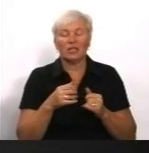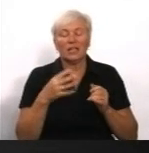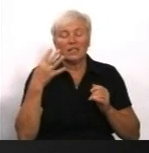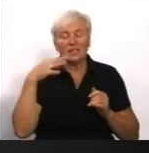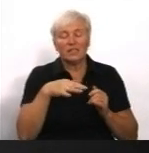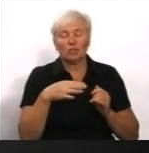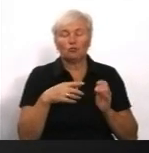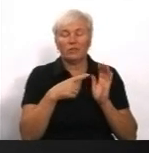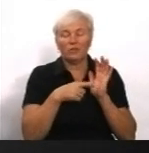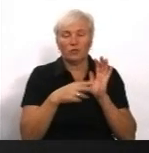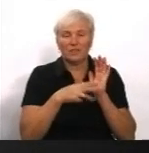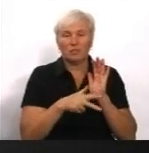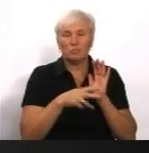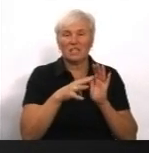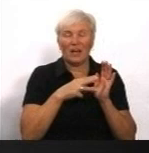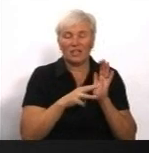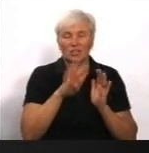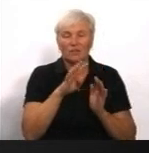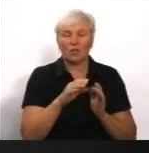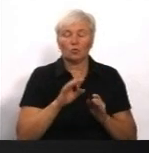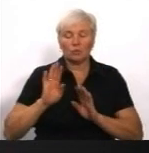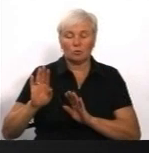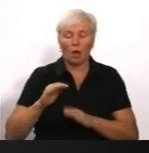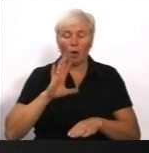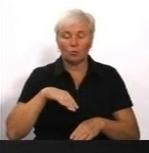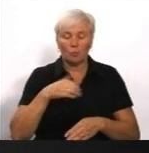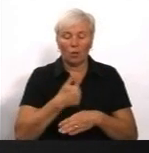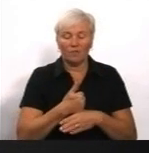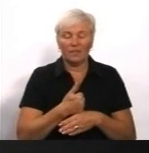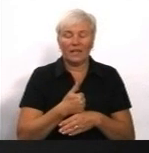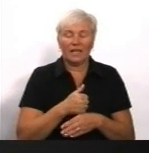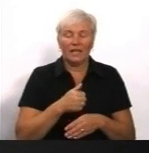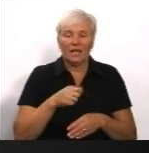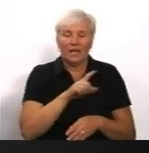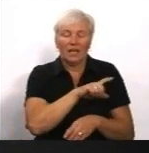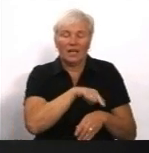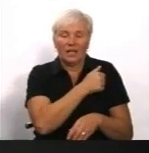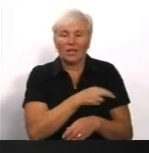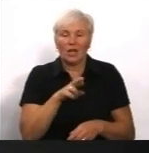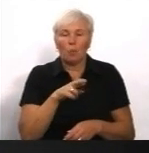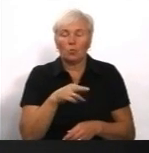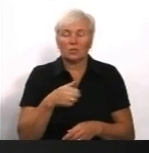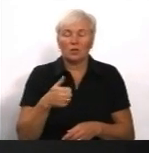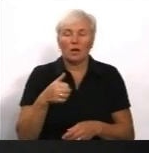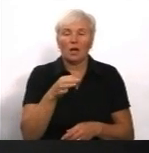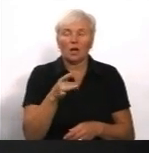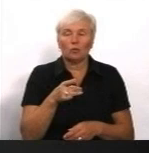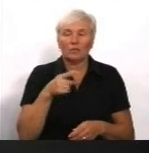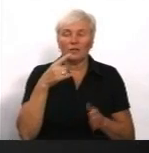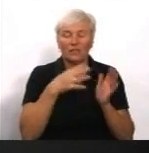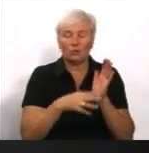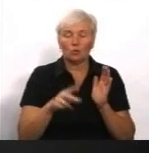1984-го року працював заступником, а згодом головним лікарем ветеринарної медицини Ямпільського району. У